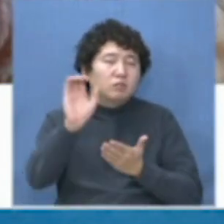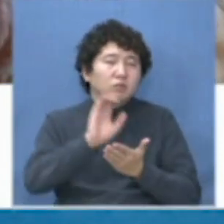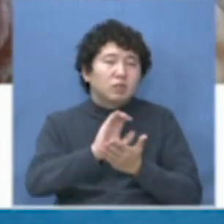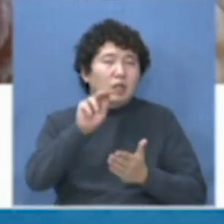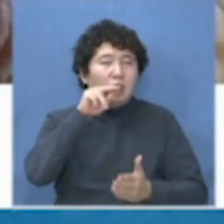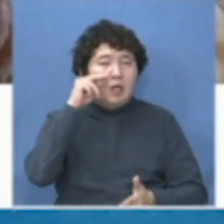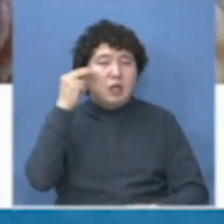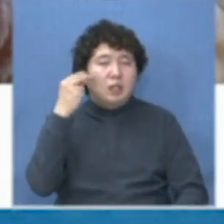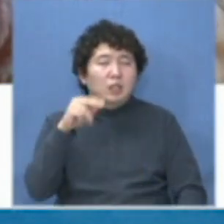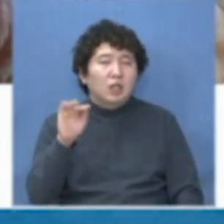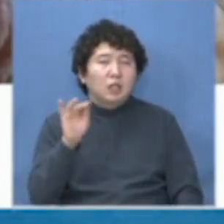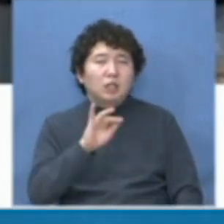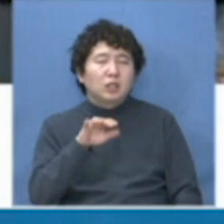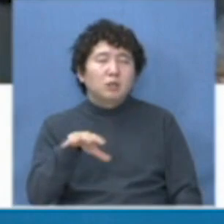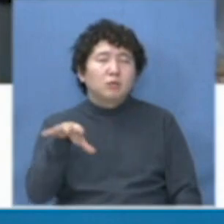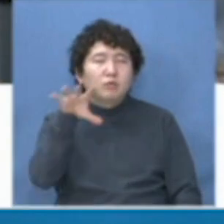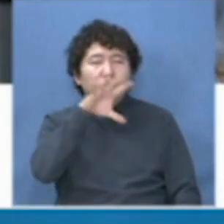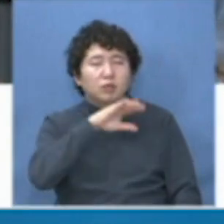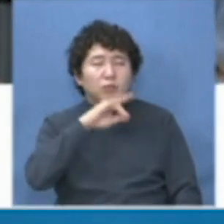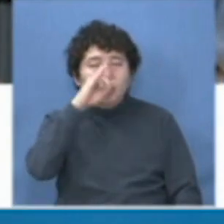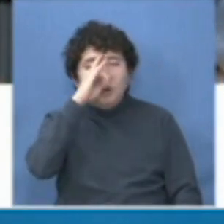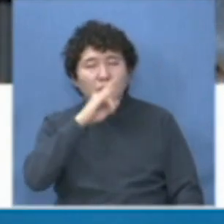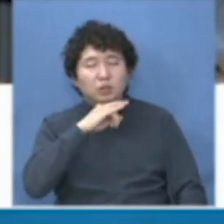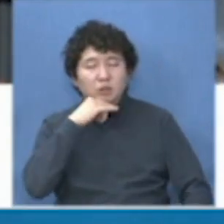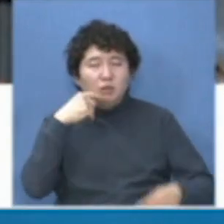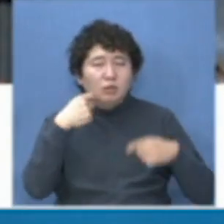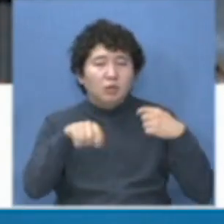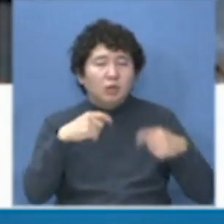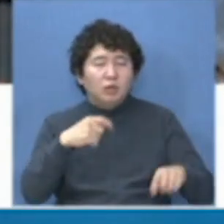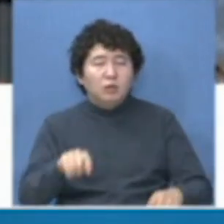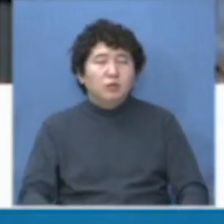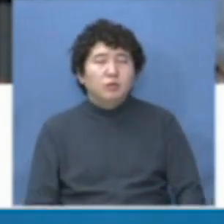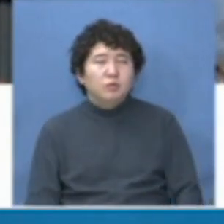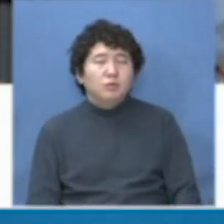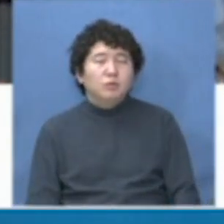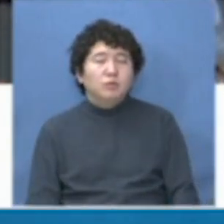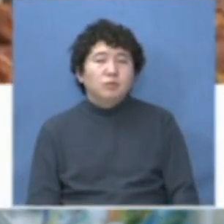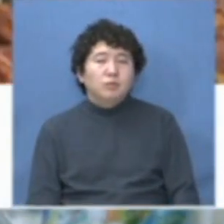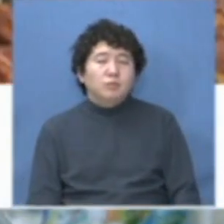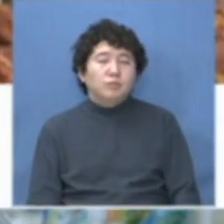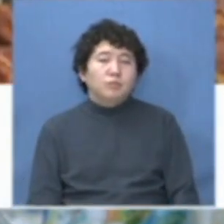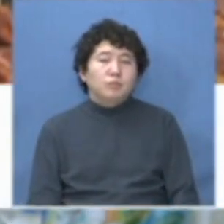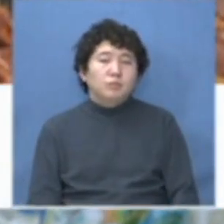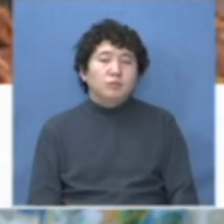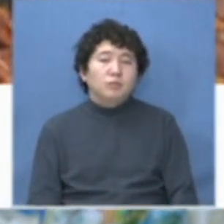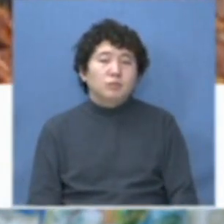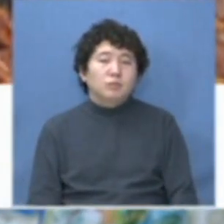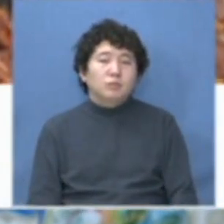также распространяются по всему Казахстану и являются гордостью района.